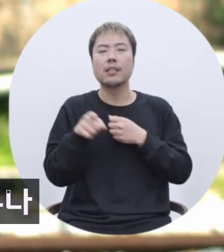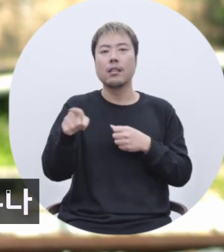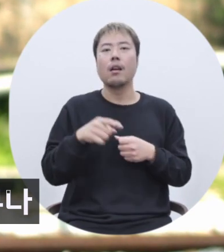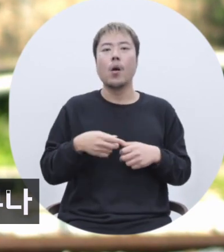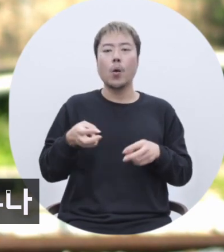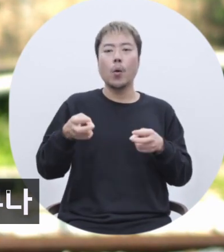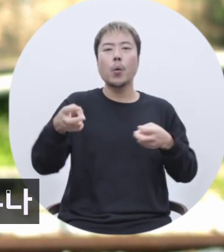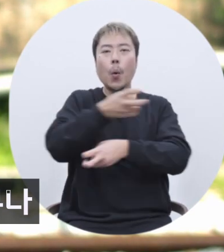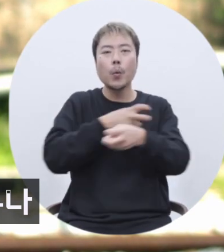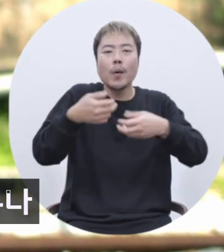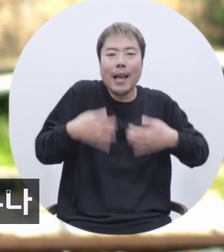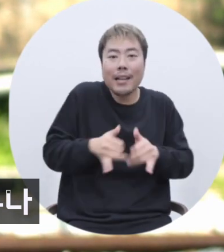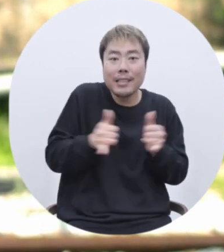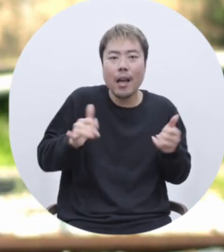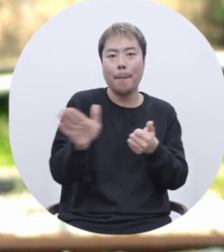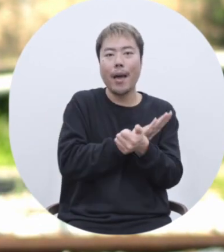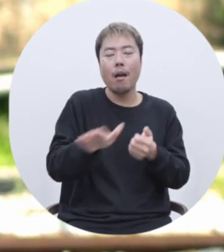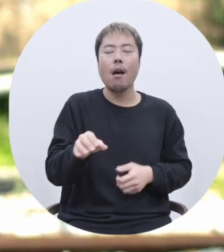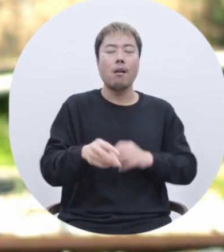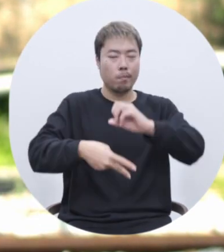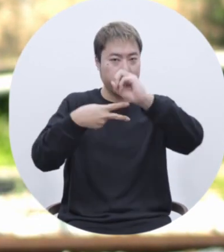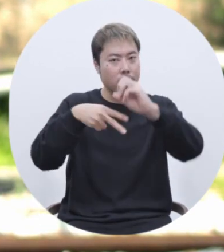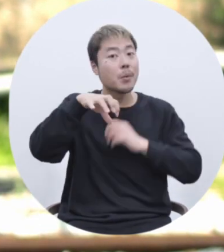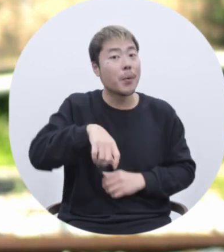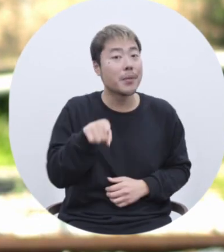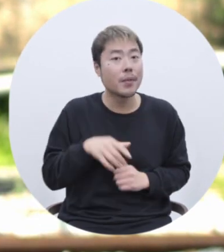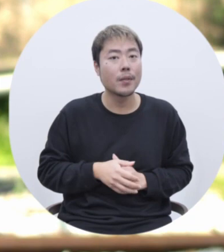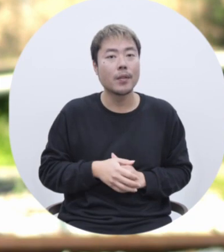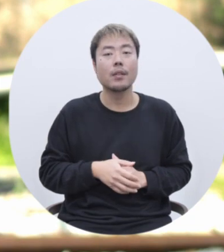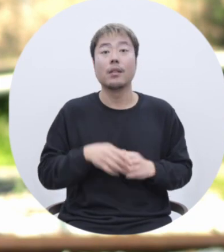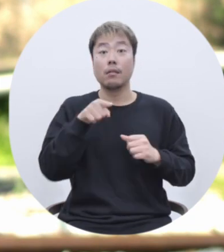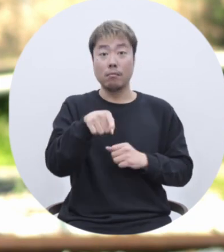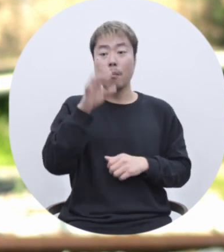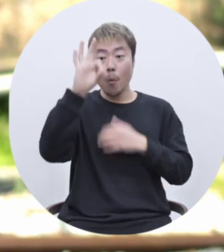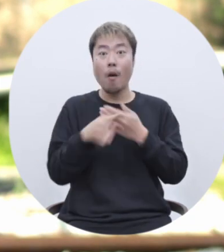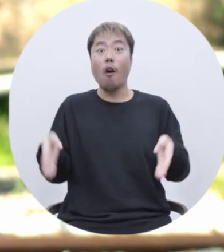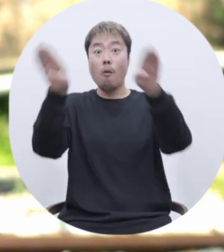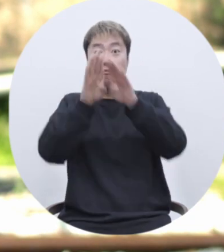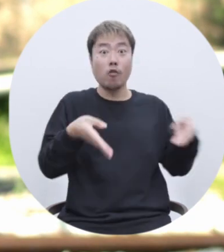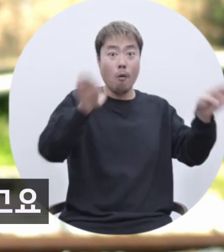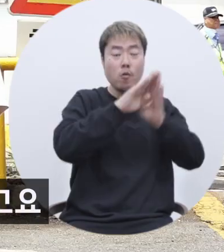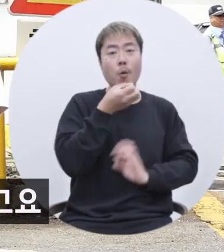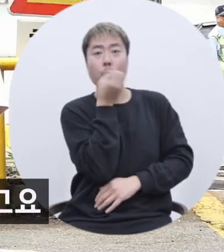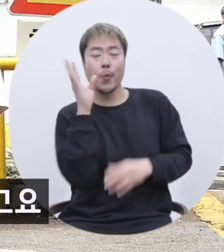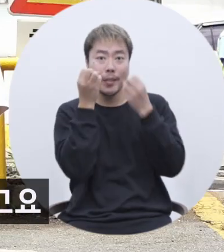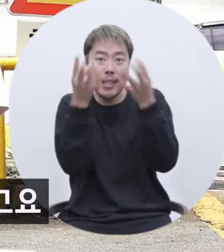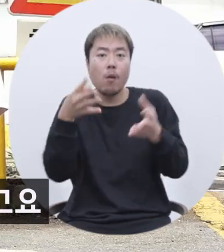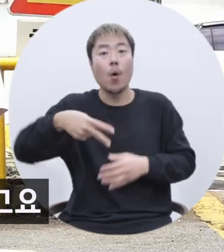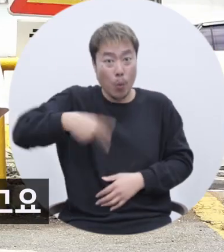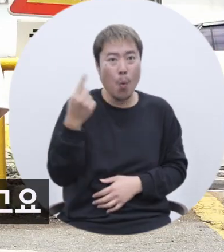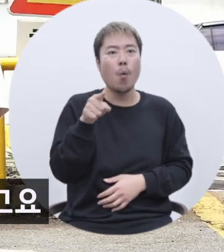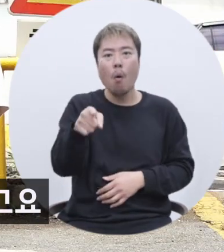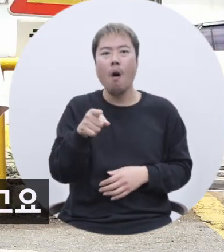위한 배려가 전혀 안 돼 있는 공간이구나 이런 생각이 들었고, 굉장히 최신의 시설임에도 불구하고 그렇게 되지 않고